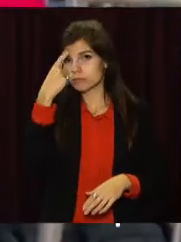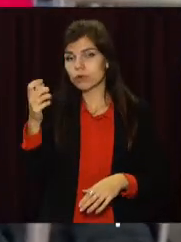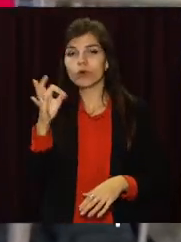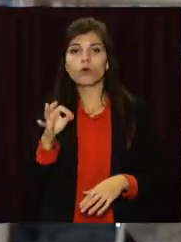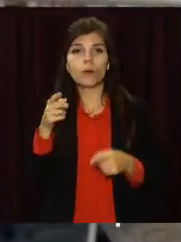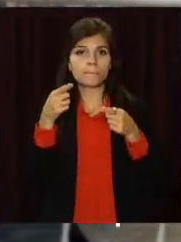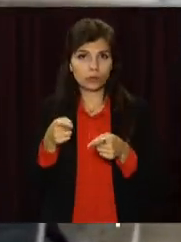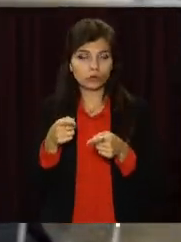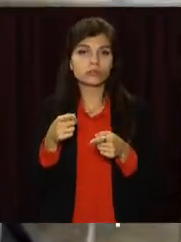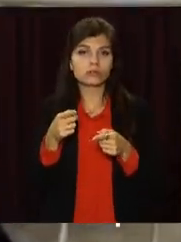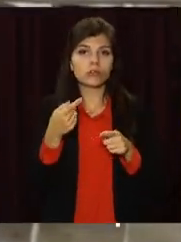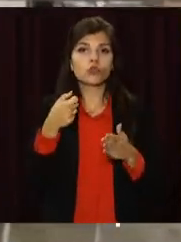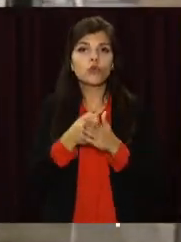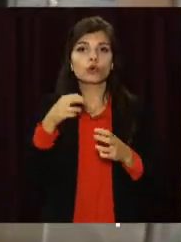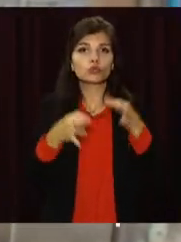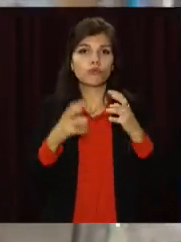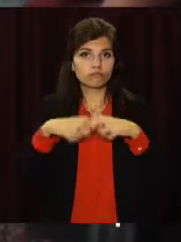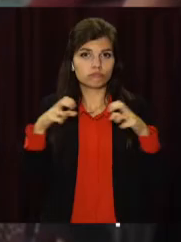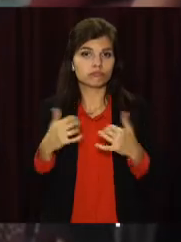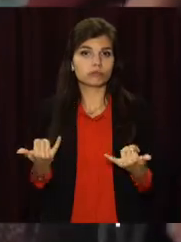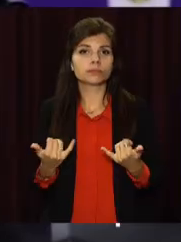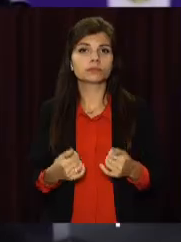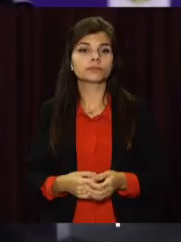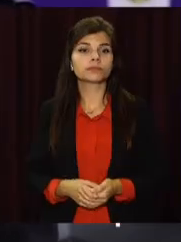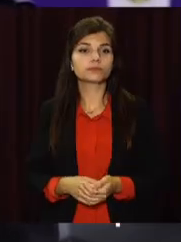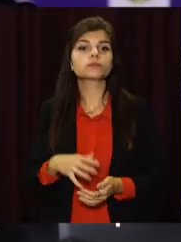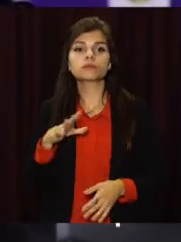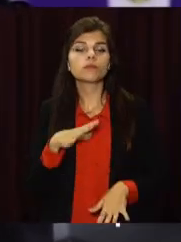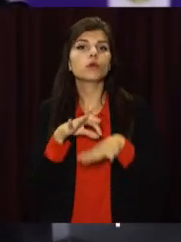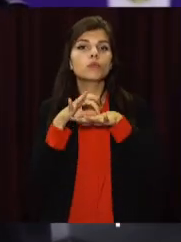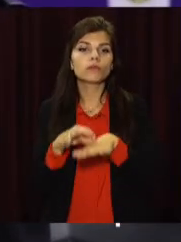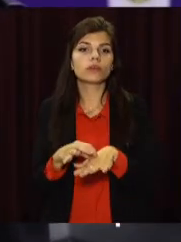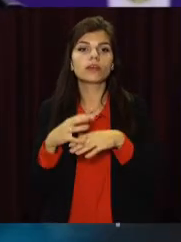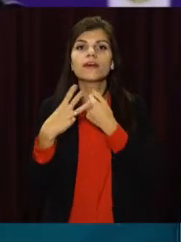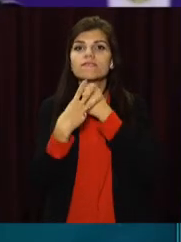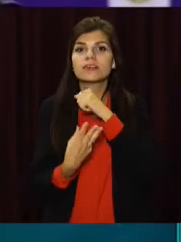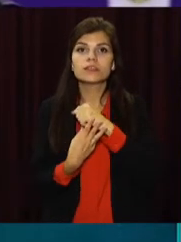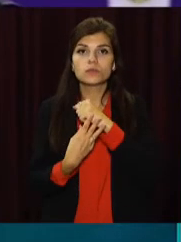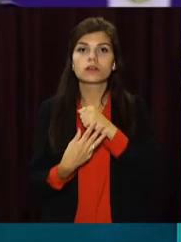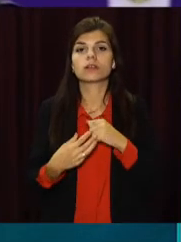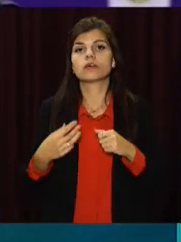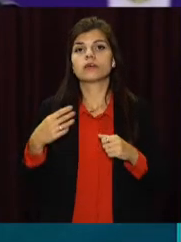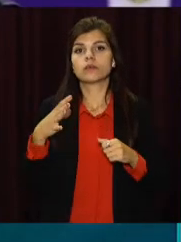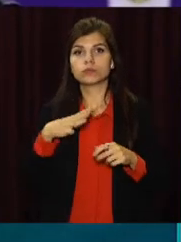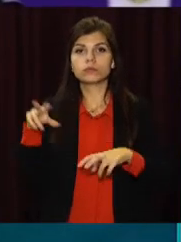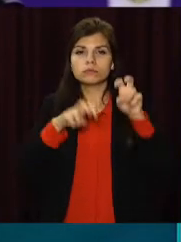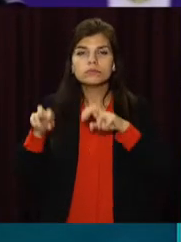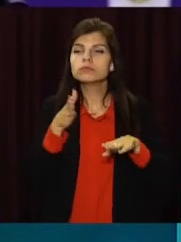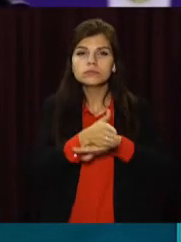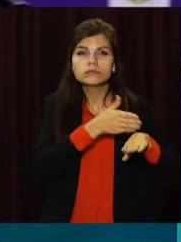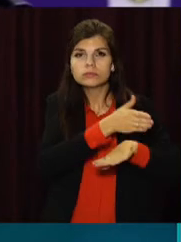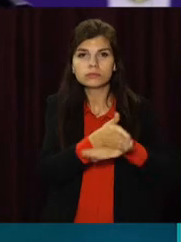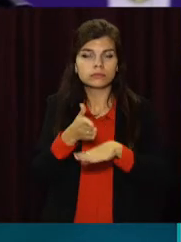про підозру, триває досудове розслідування. Було проведено 18 санкціонованих обшуків, у